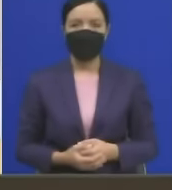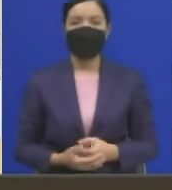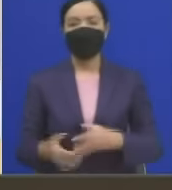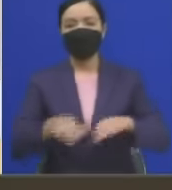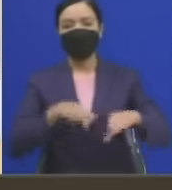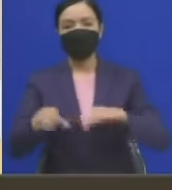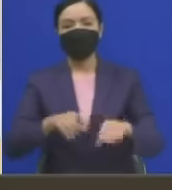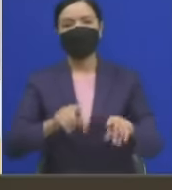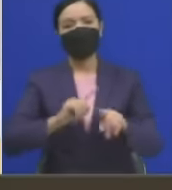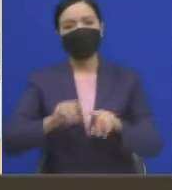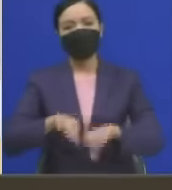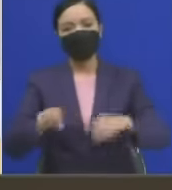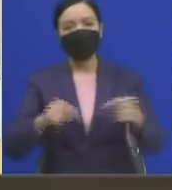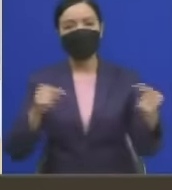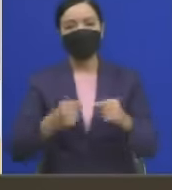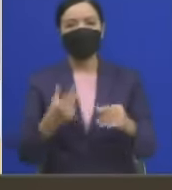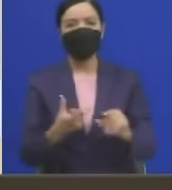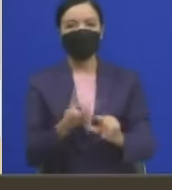3เนี่ย